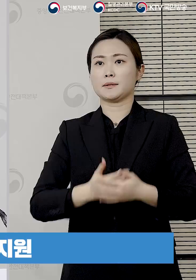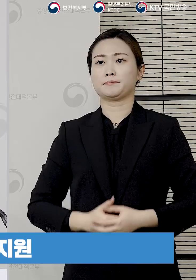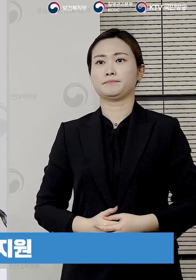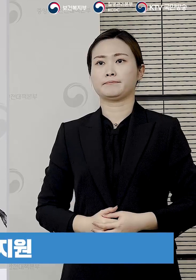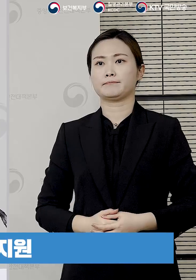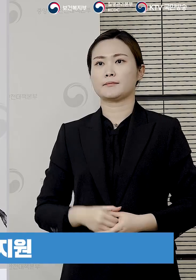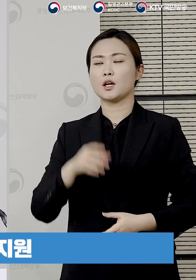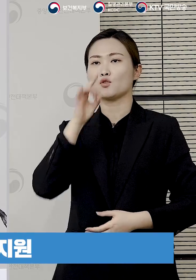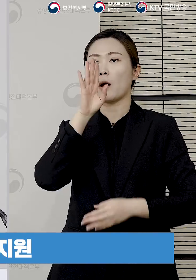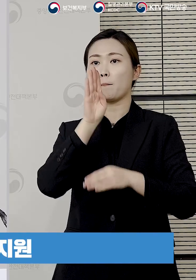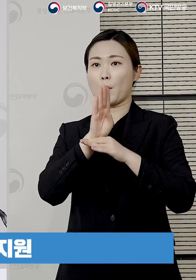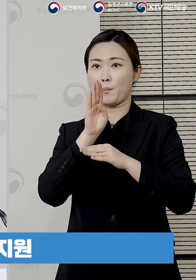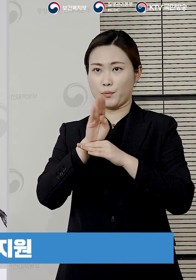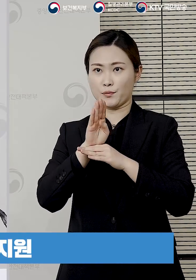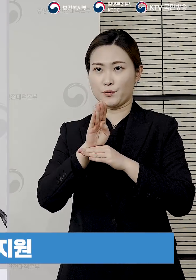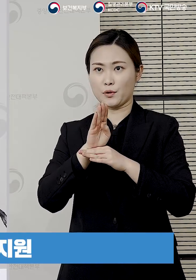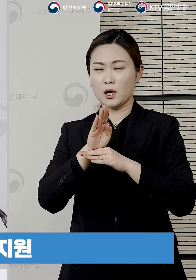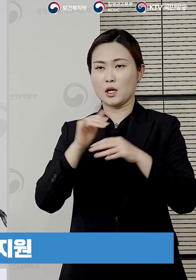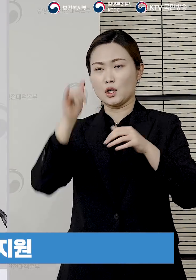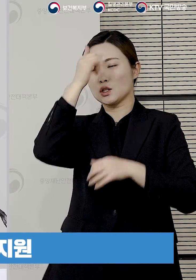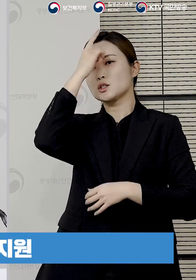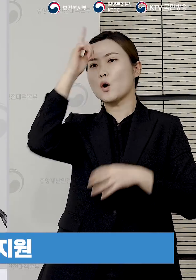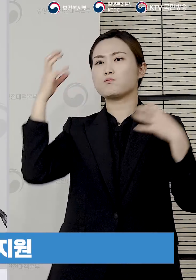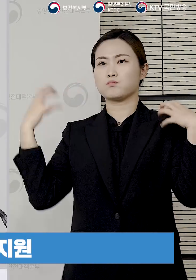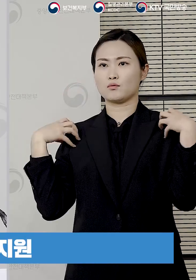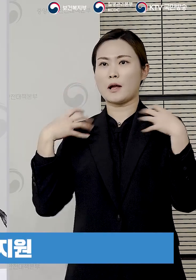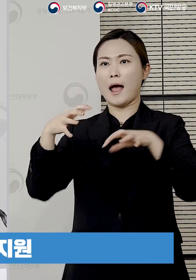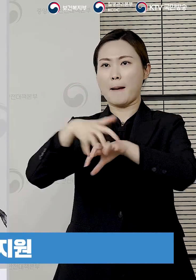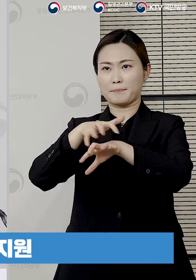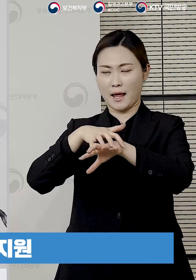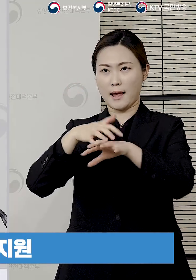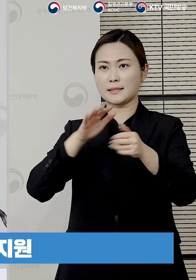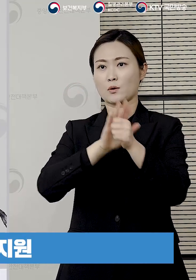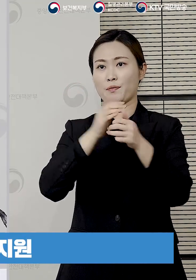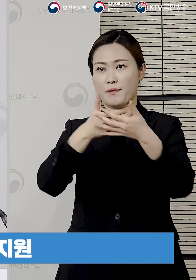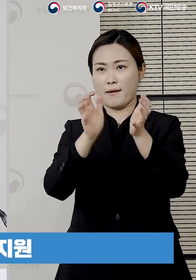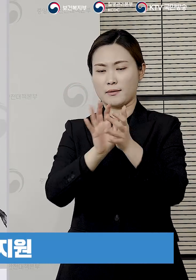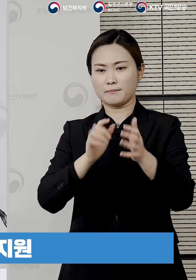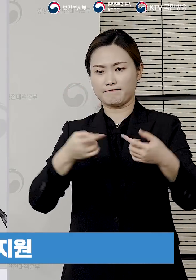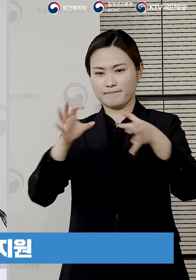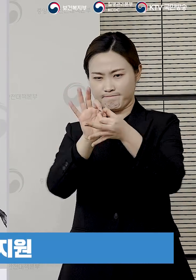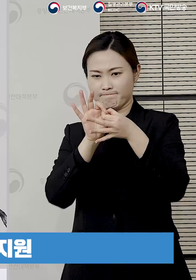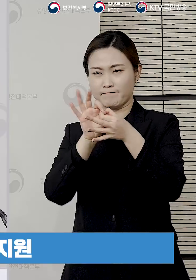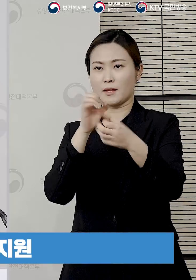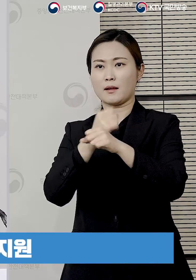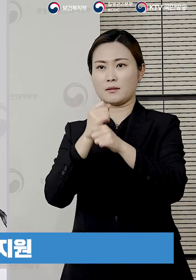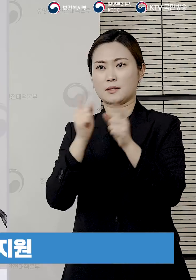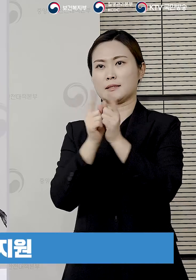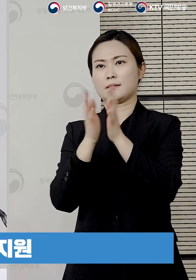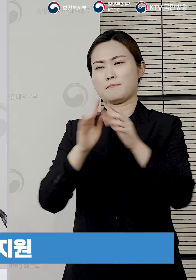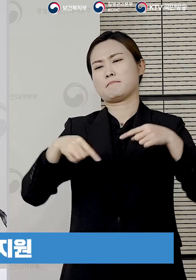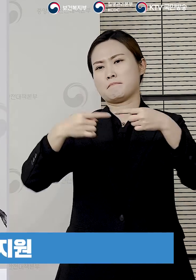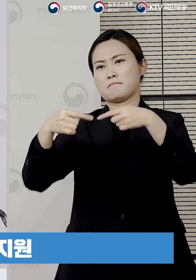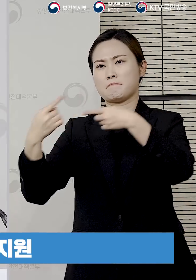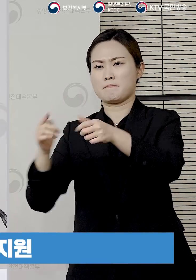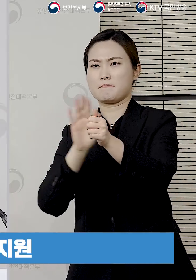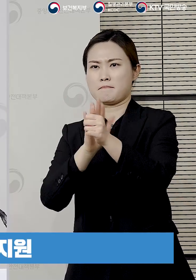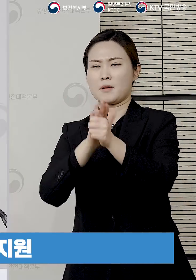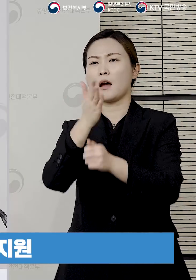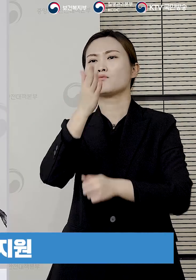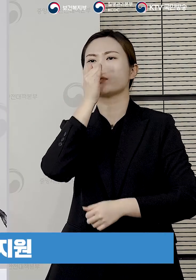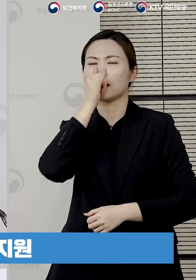중요합니다. 중대본은 정부합동 지원단을 통해 각 지자체가 차질 없이 신속하게 실행에 옮길 수 있도록